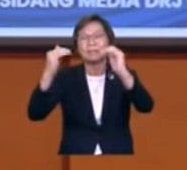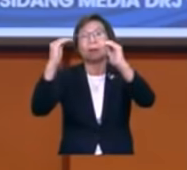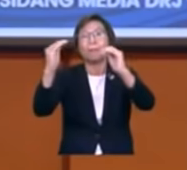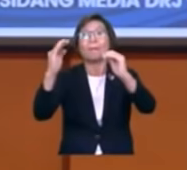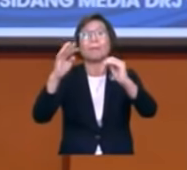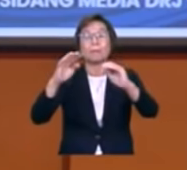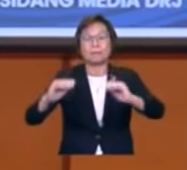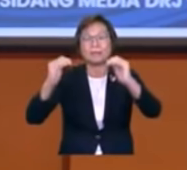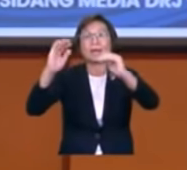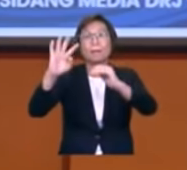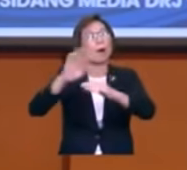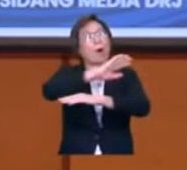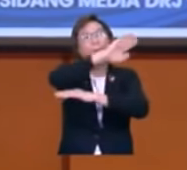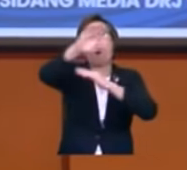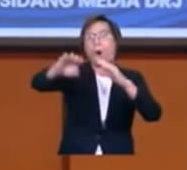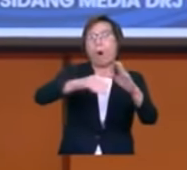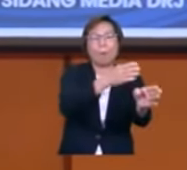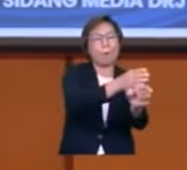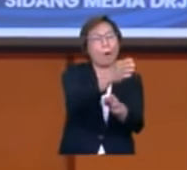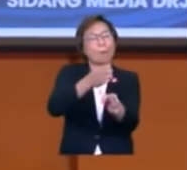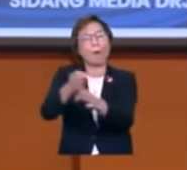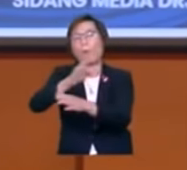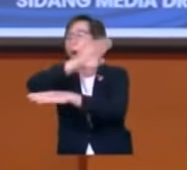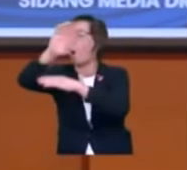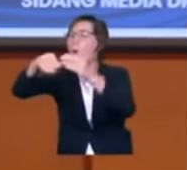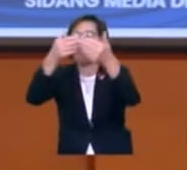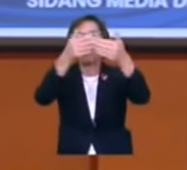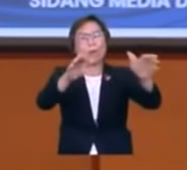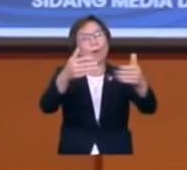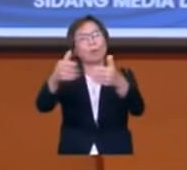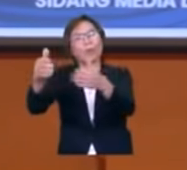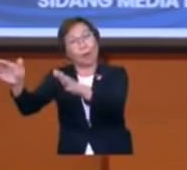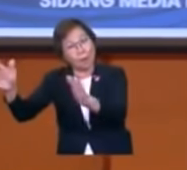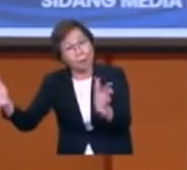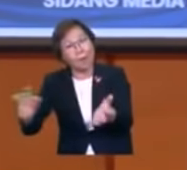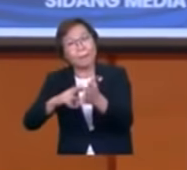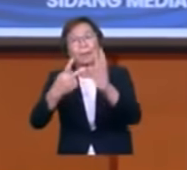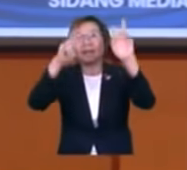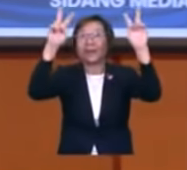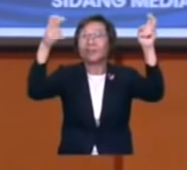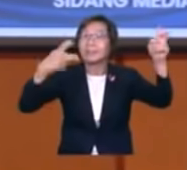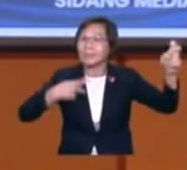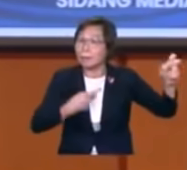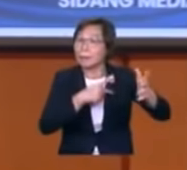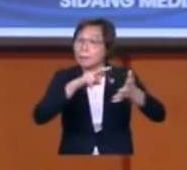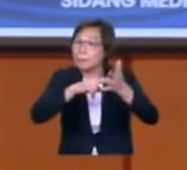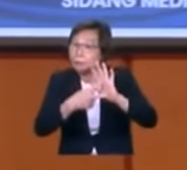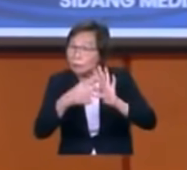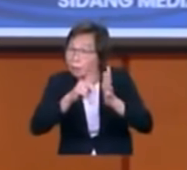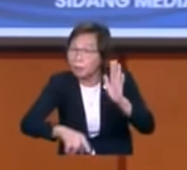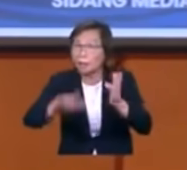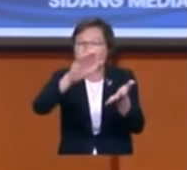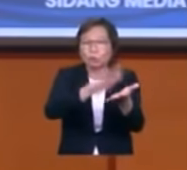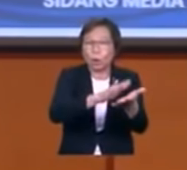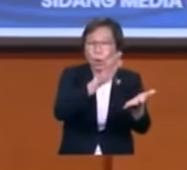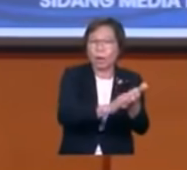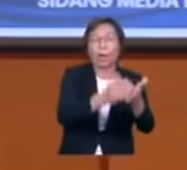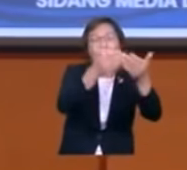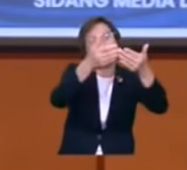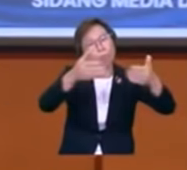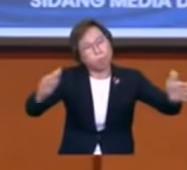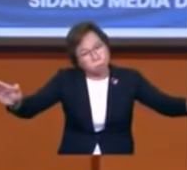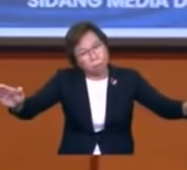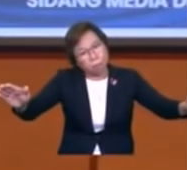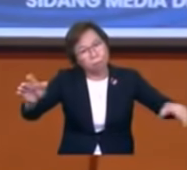Apabila semua sektor dibuka namun dalam konteks kami sekolah-sekolah akan